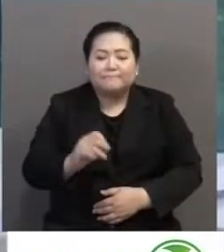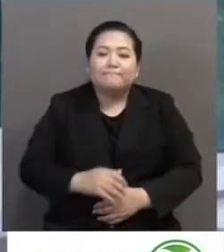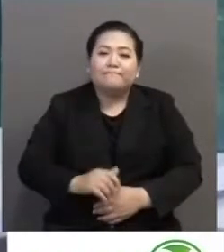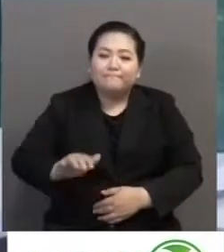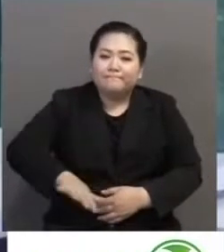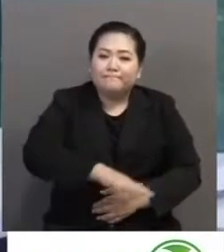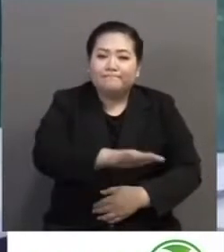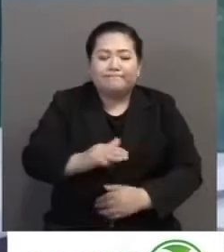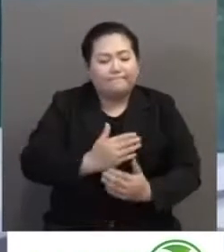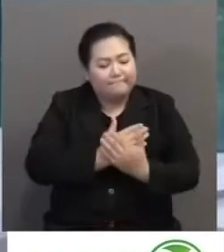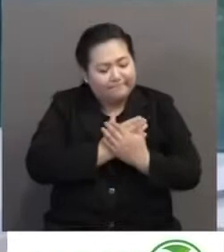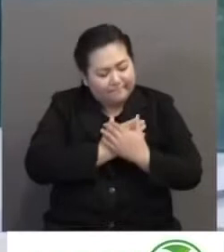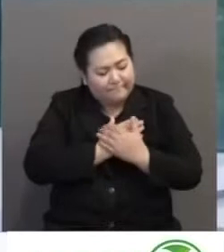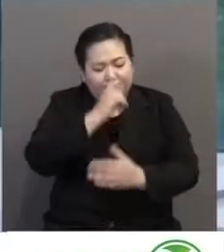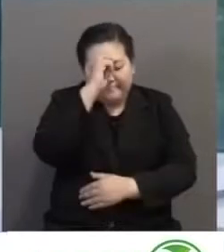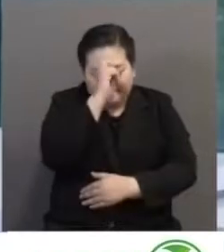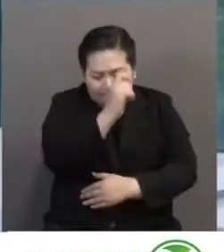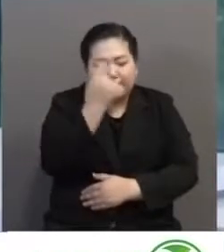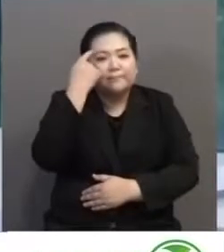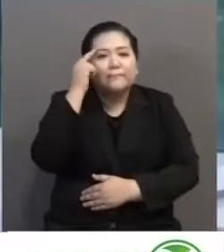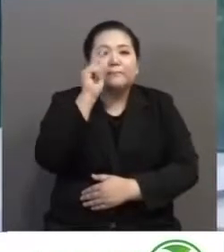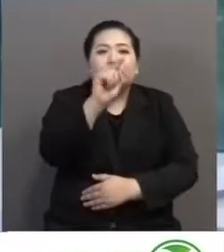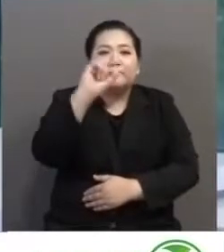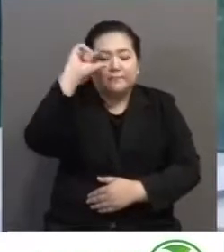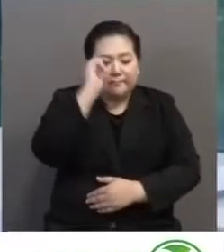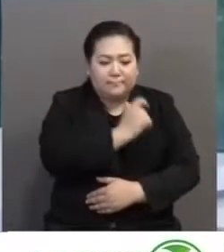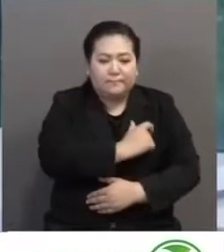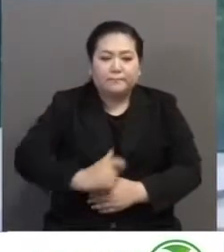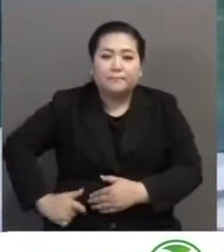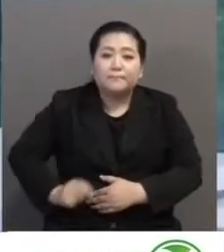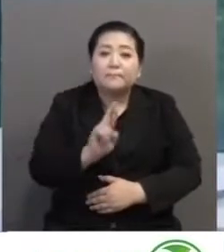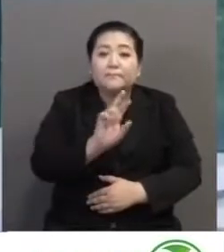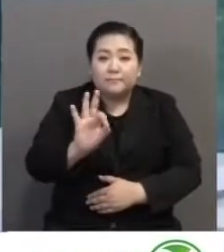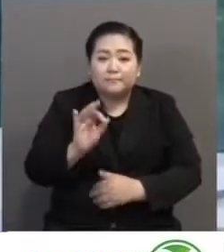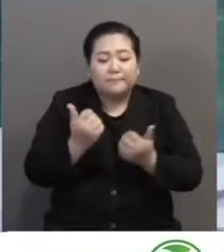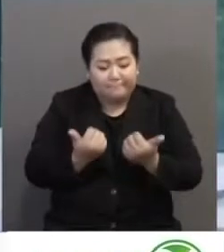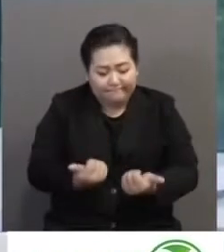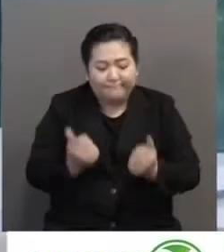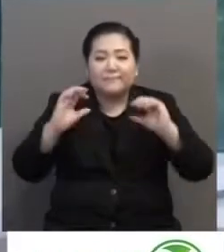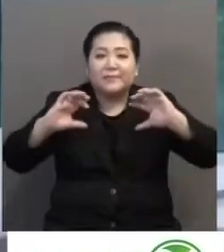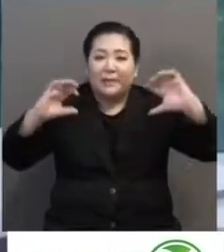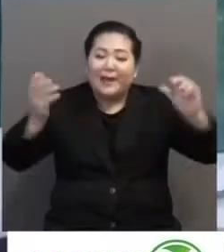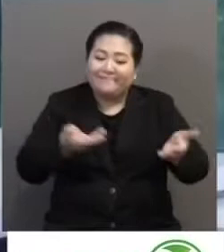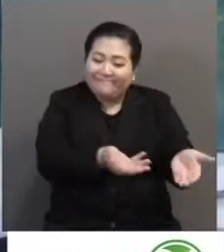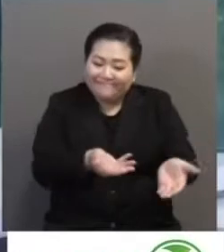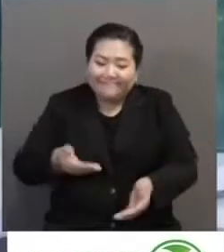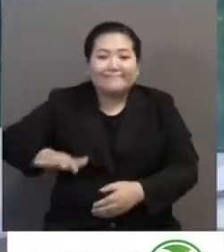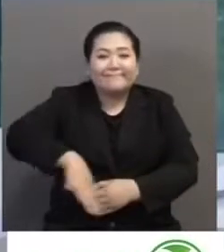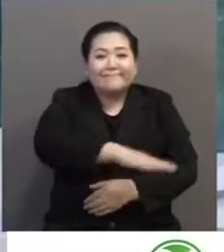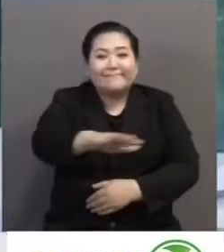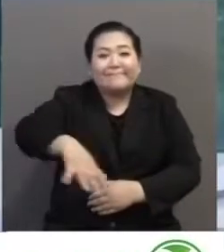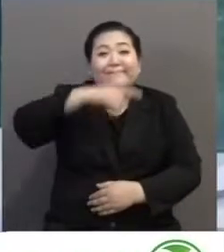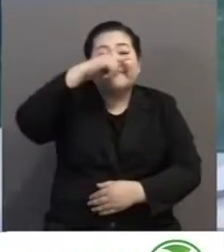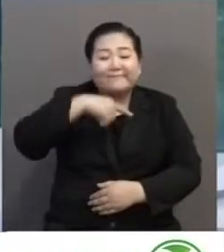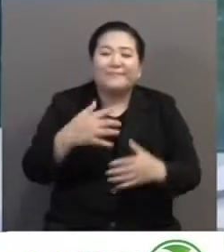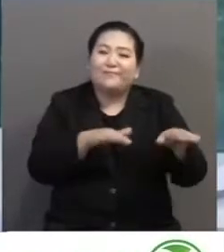แสดงถึงความจงรักภักดีน้อมรำลึกในพระมหากรุณาธิคุณภาครัฐเองก็มีการเชิญชวนค่ะให้ประชาชนทั่วประเทศร่วมกันปลูกดอก